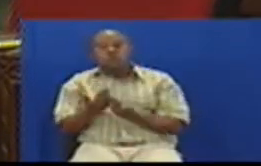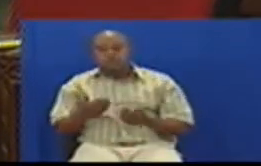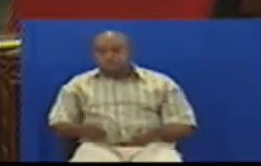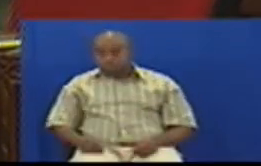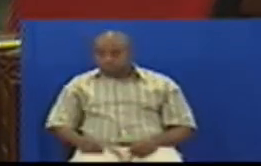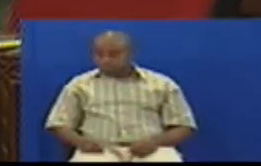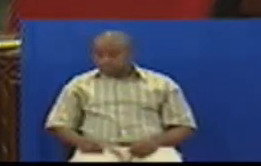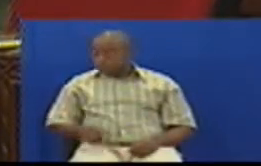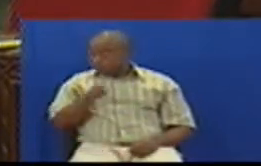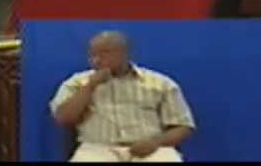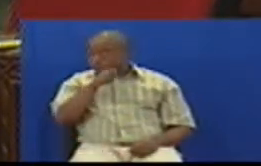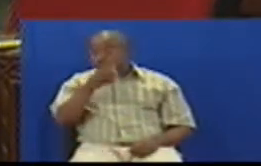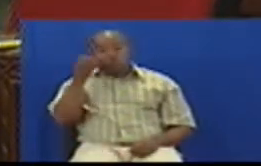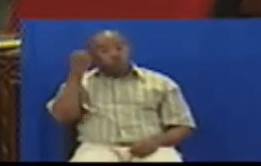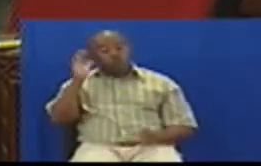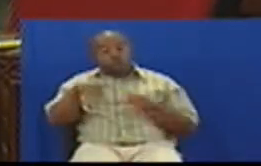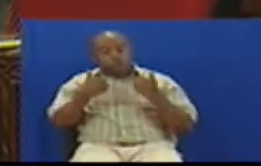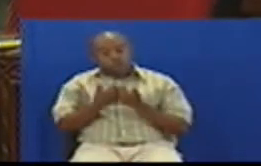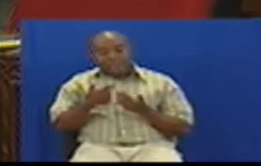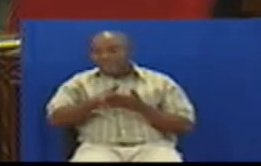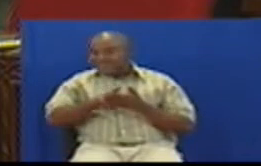ya afya la ugonjwa wa